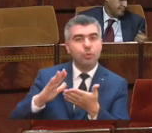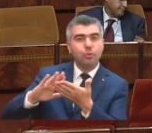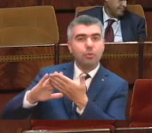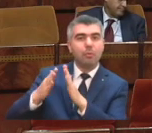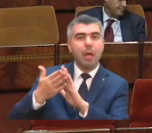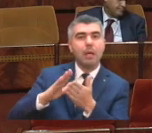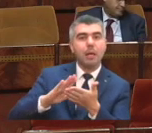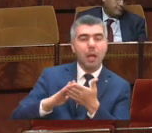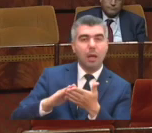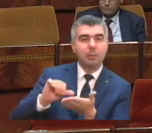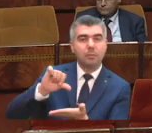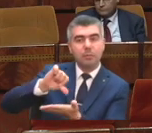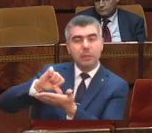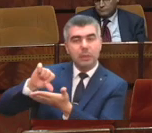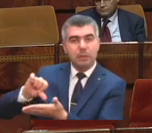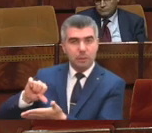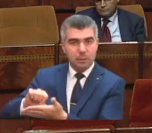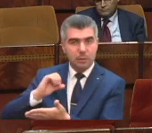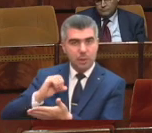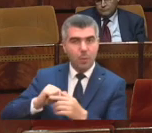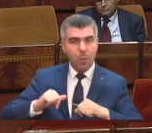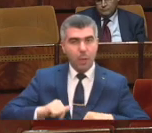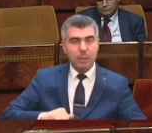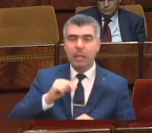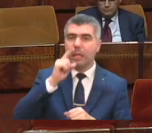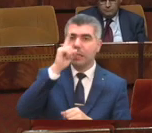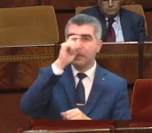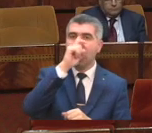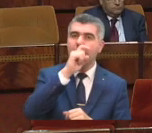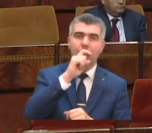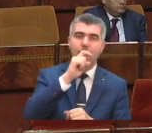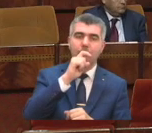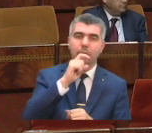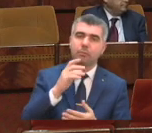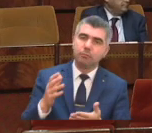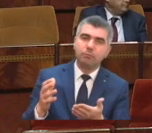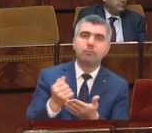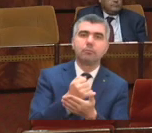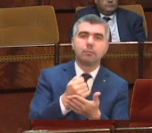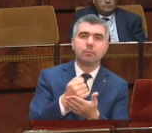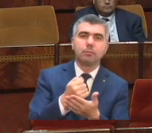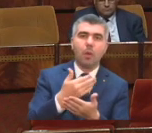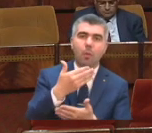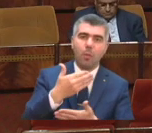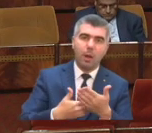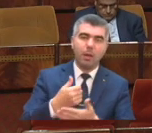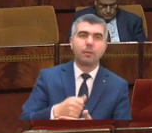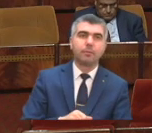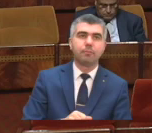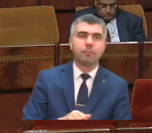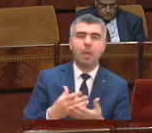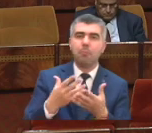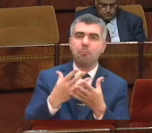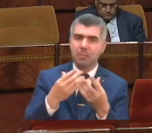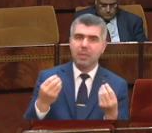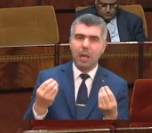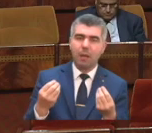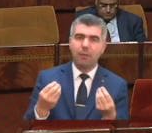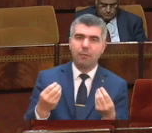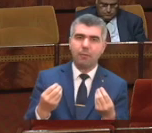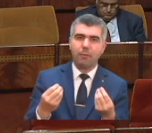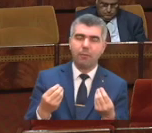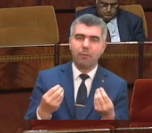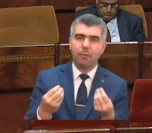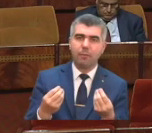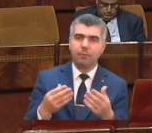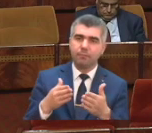المراكز اللي تابعة الوزارة ديالكم، صعيب باش كتعطى واحد العدد ديال ديال ديال ديال ديال